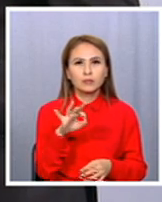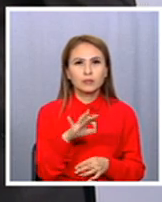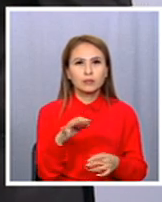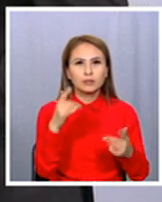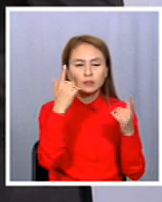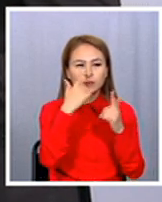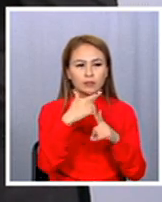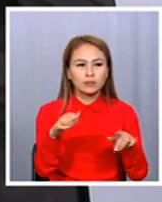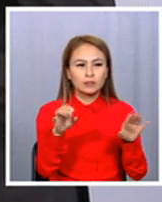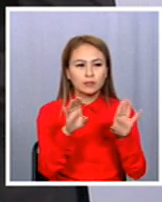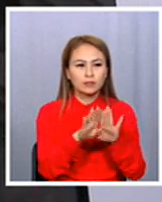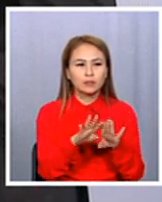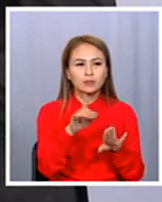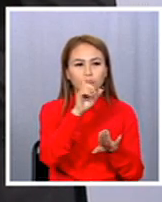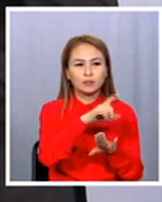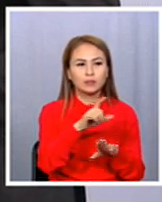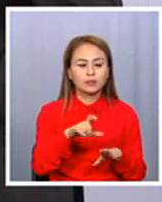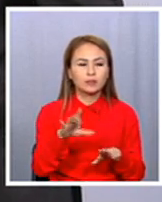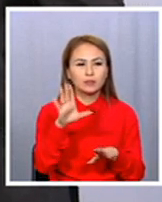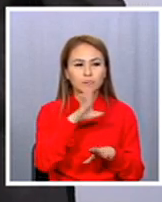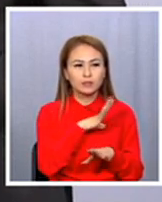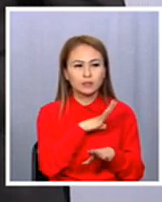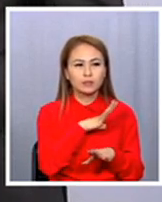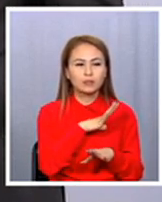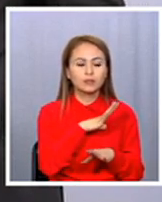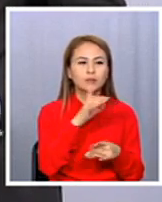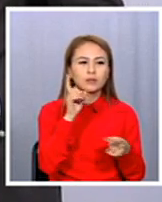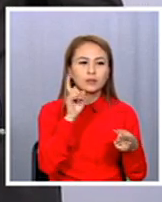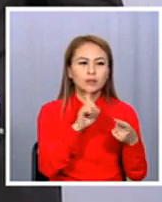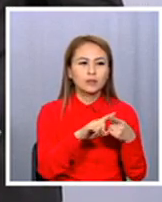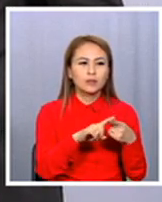өзің туралы ақпаратты адамдарға қол жетімсіз ету,